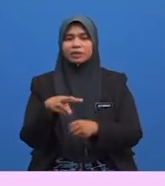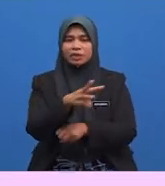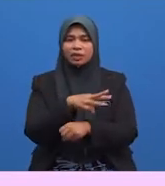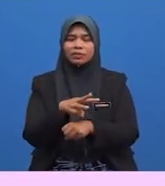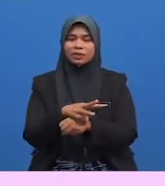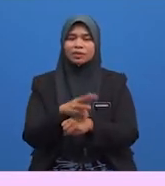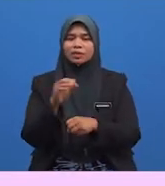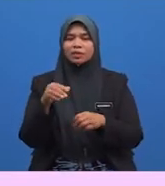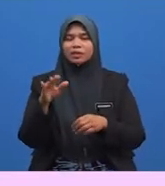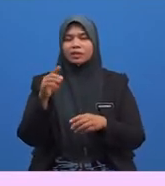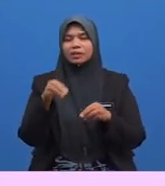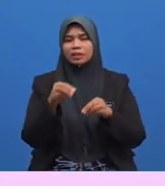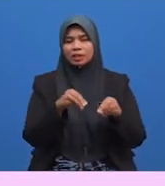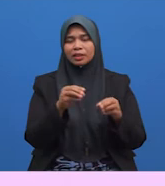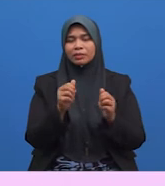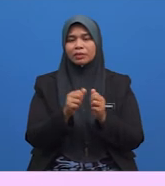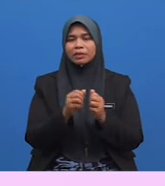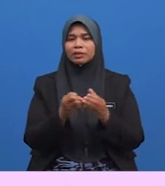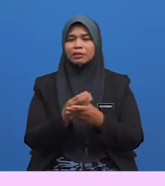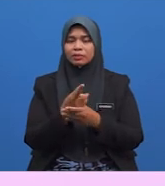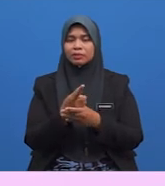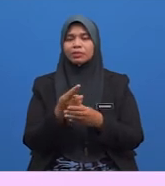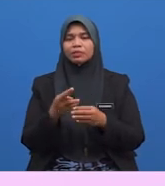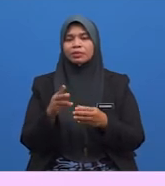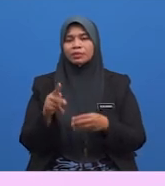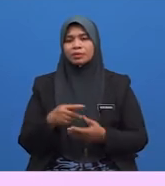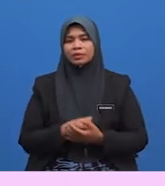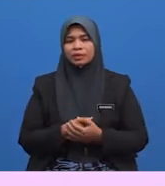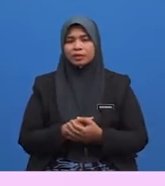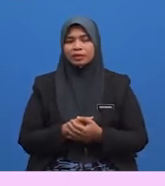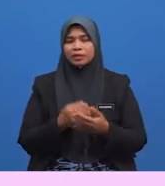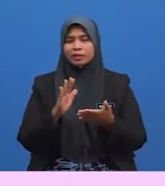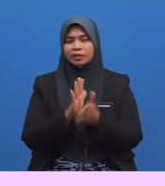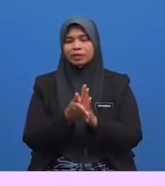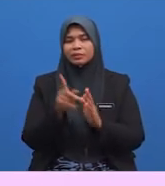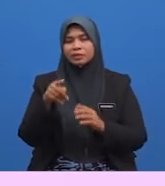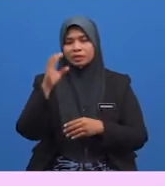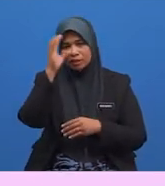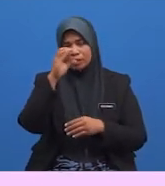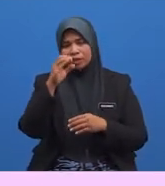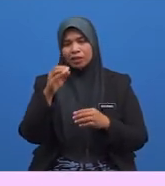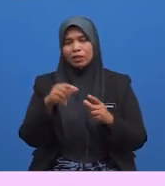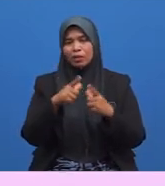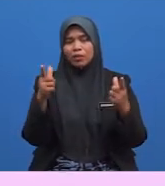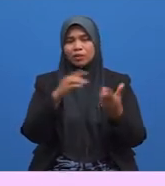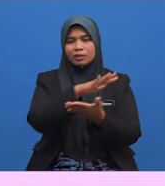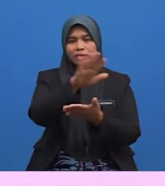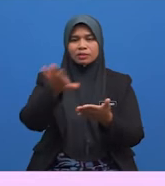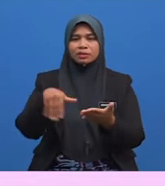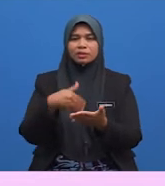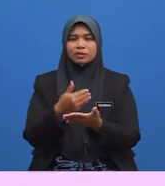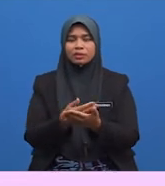rumput karpet, kita perlu mencari luas taman keseluruhan ditolak dengan jumlah